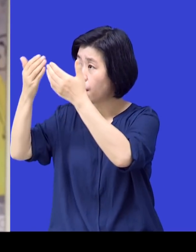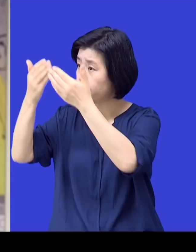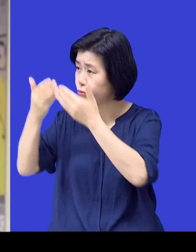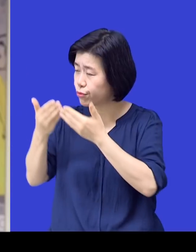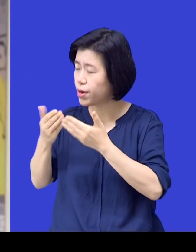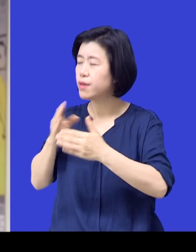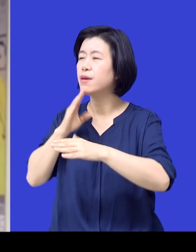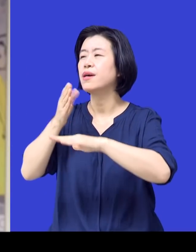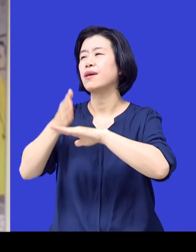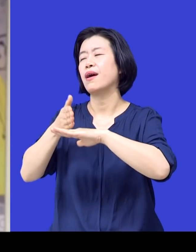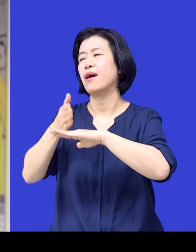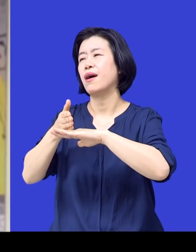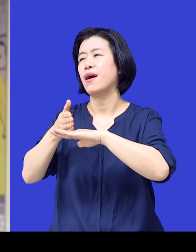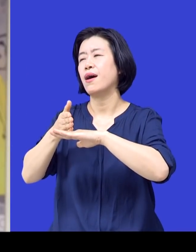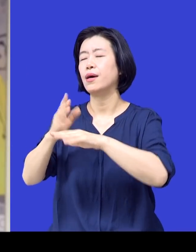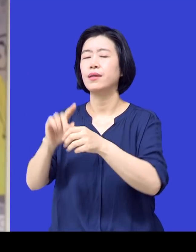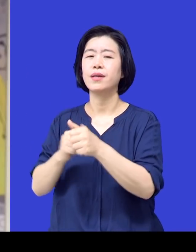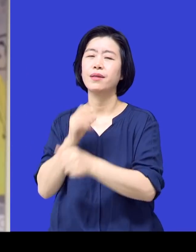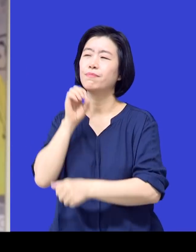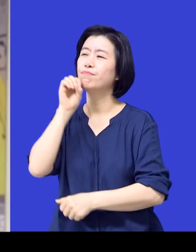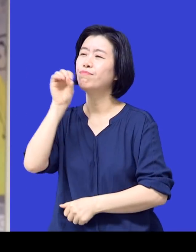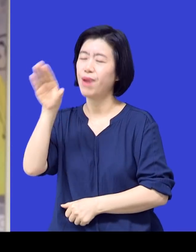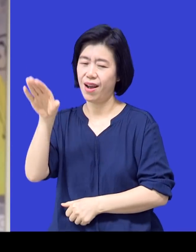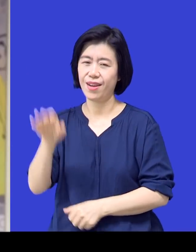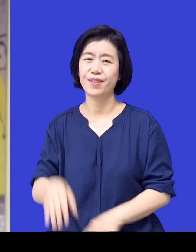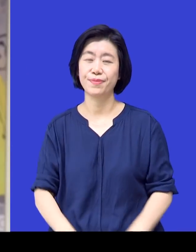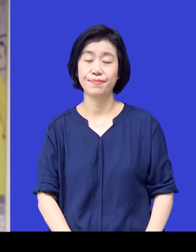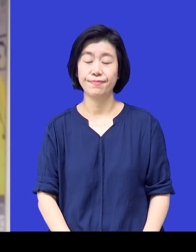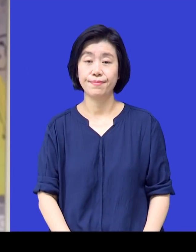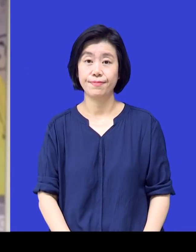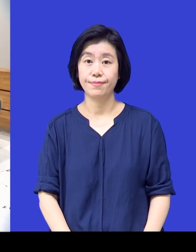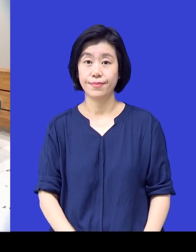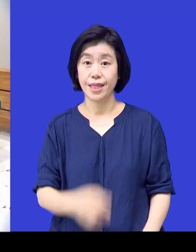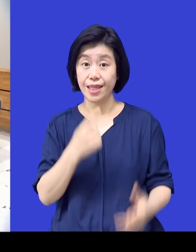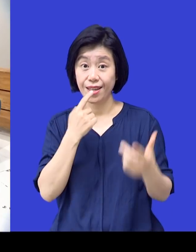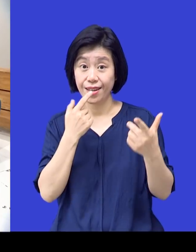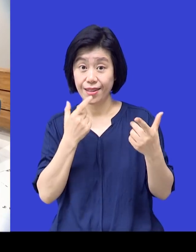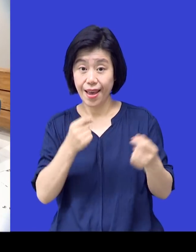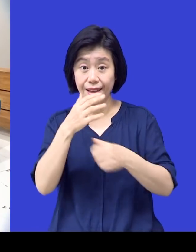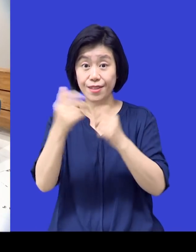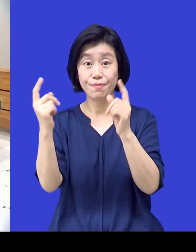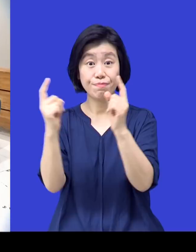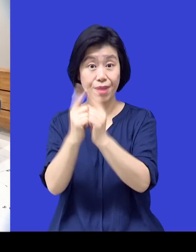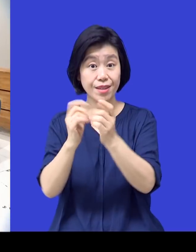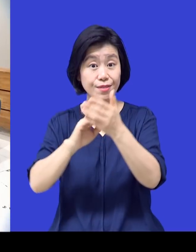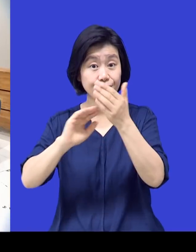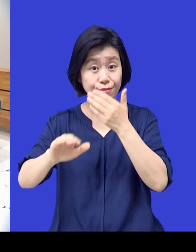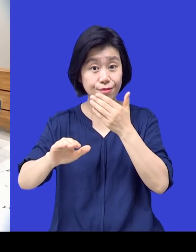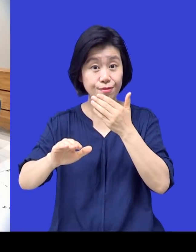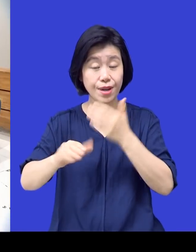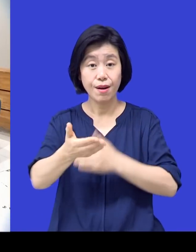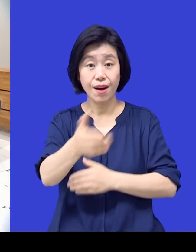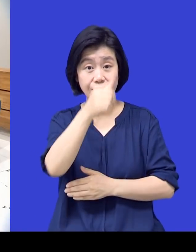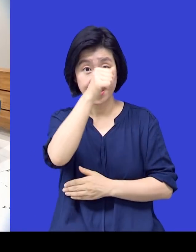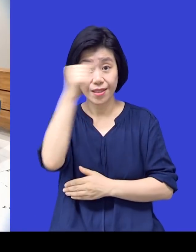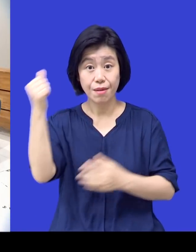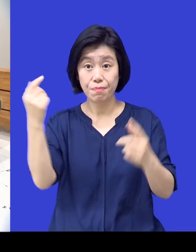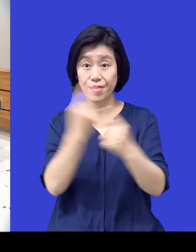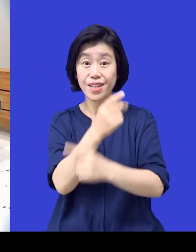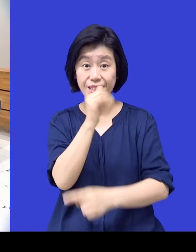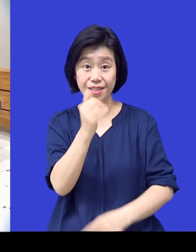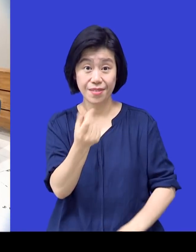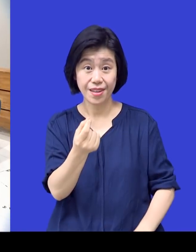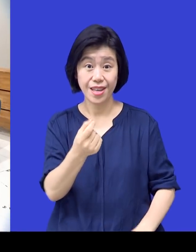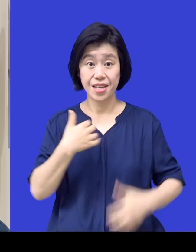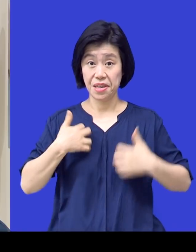너무 자연스럽게 네. 이제 나오게 됐죠. 그렇게 이제 하나님을 진하게 만나면서 모든 생활에 좀 변화가 생기셨고 그 후로는 이제 좀